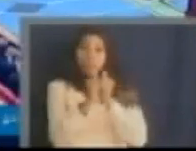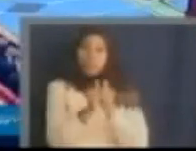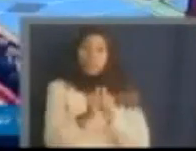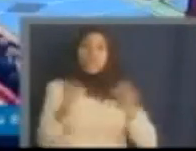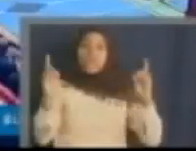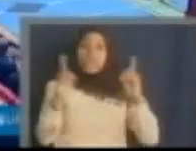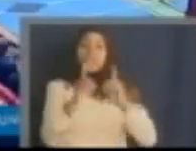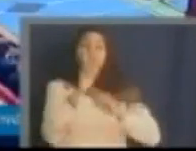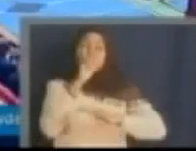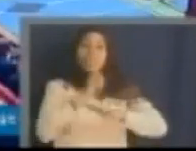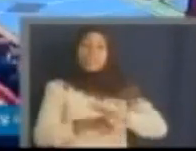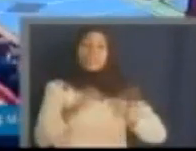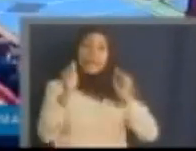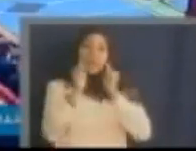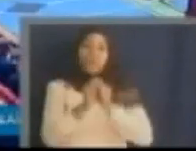leo.